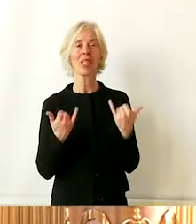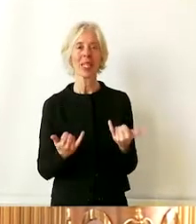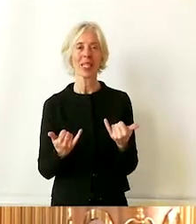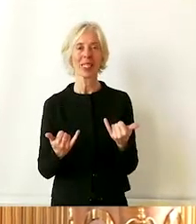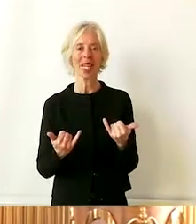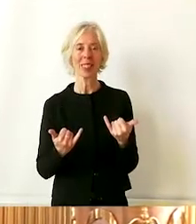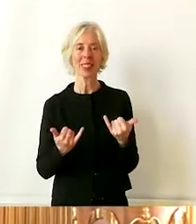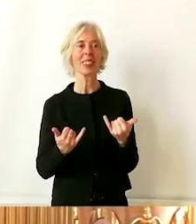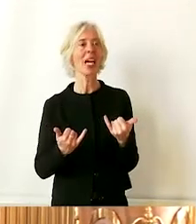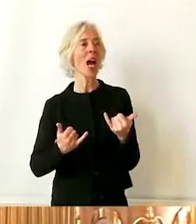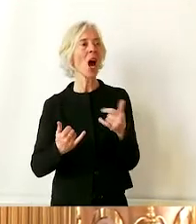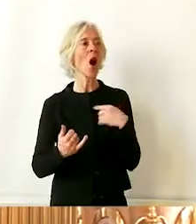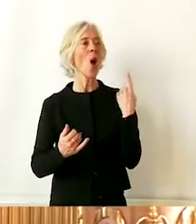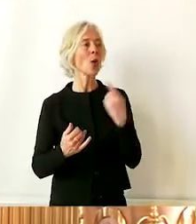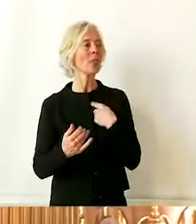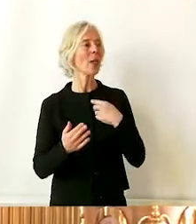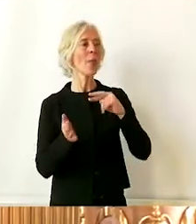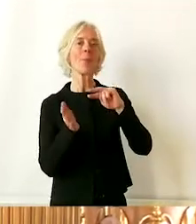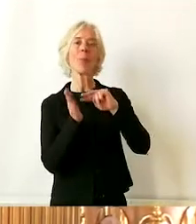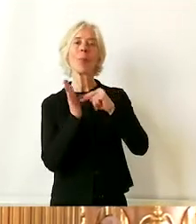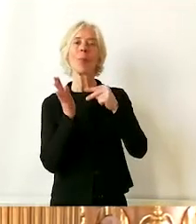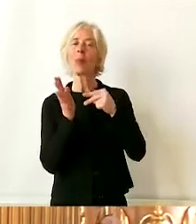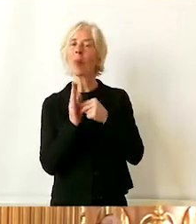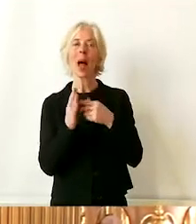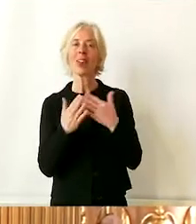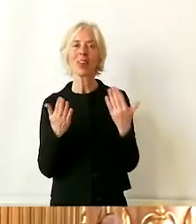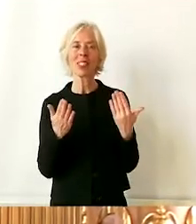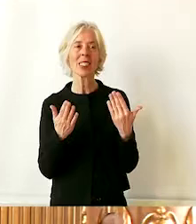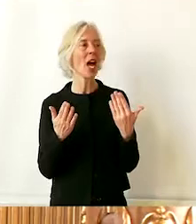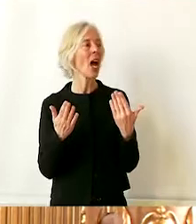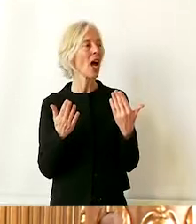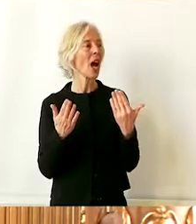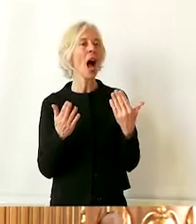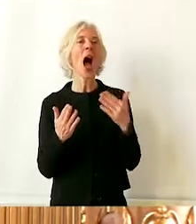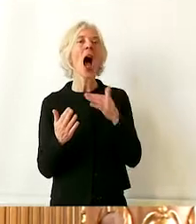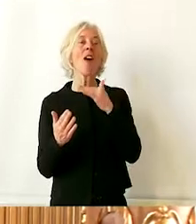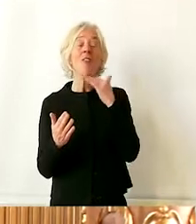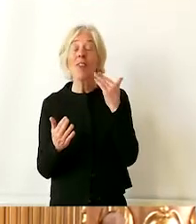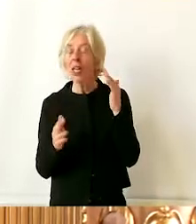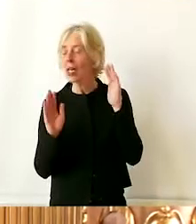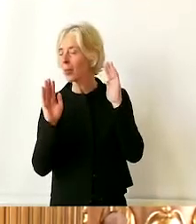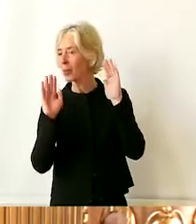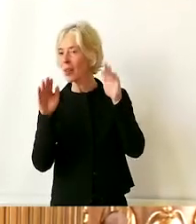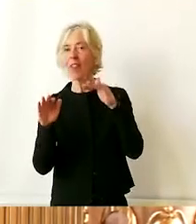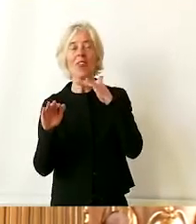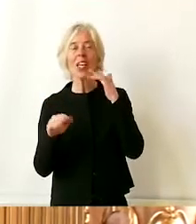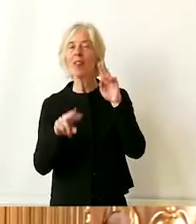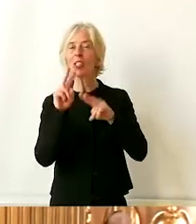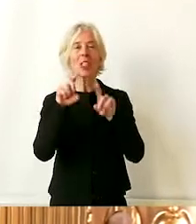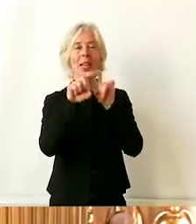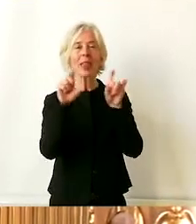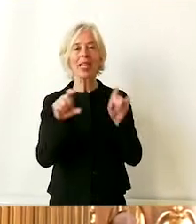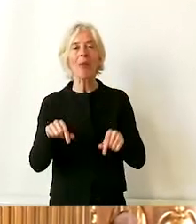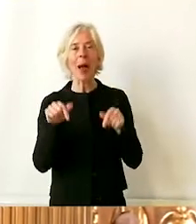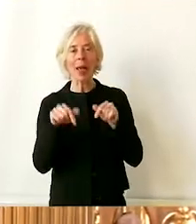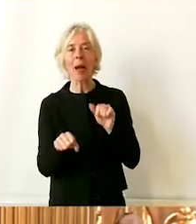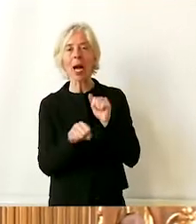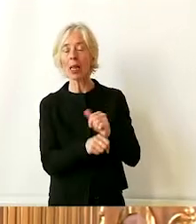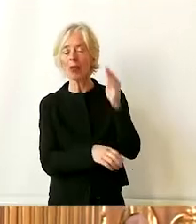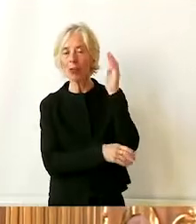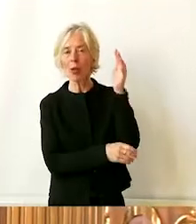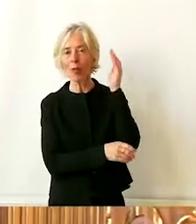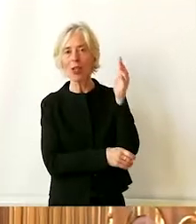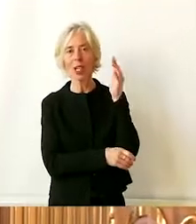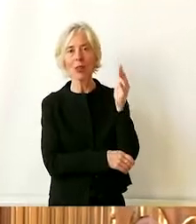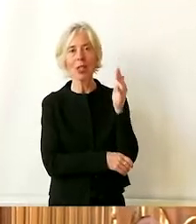erwähnt und da wird es auch einen kleinen Impulsvortrag geben, dass wir wahnsinnig viele schöne Themen hätten, die wir besprechen könnten. Das kann bei Elektrolyseuren